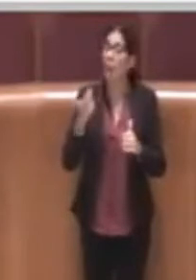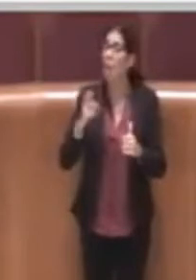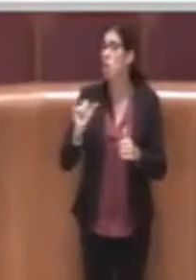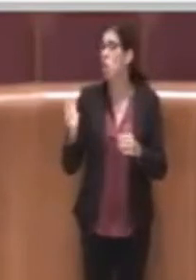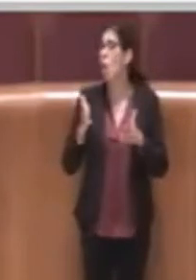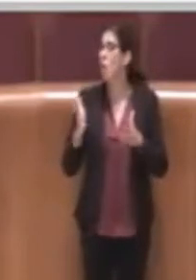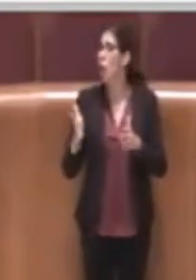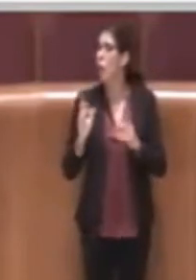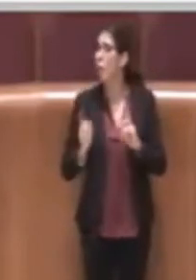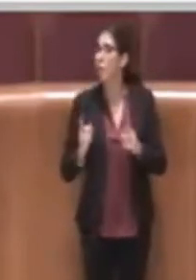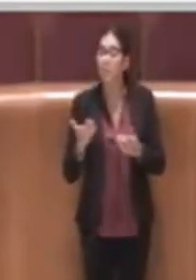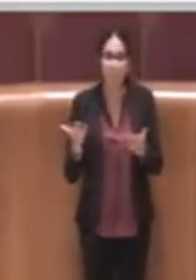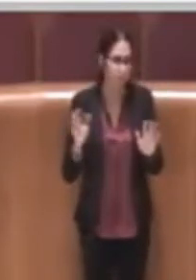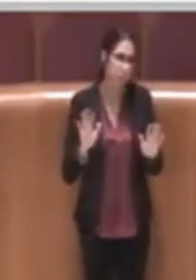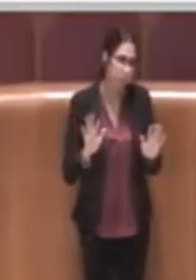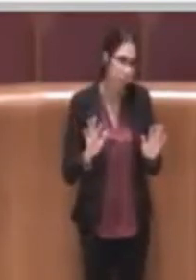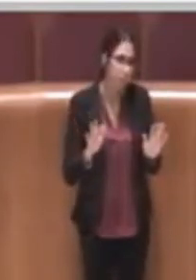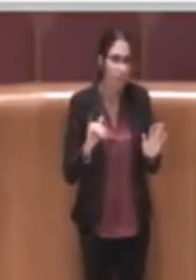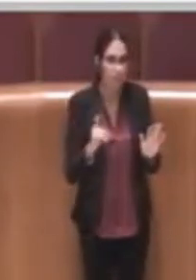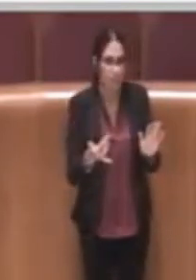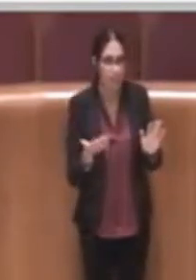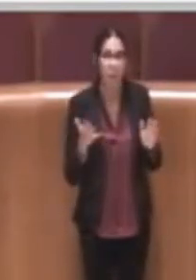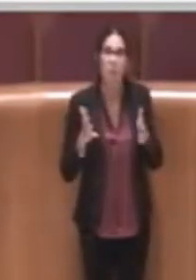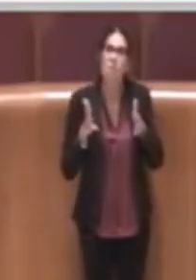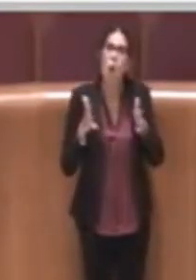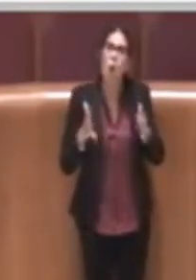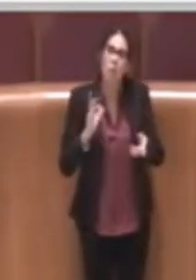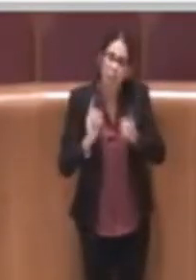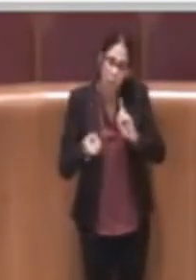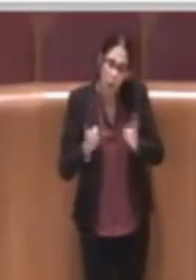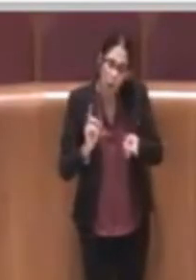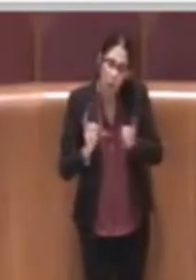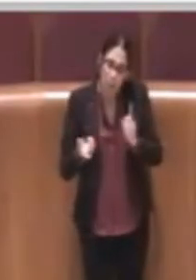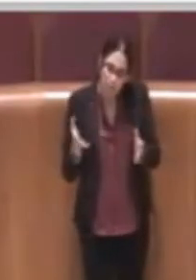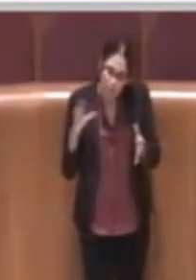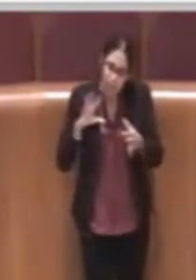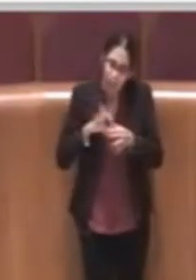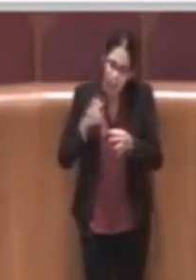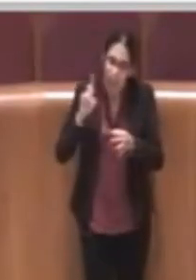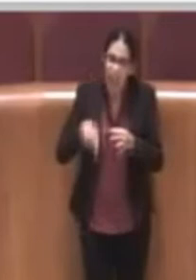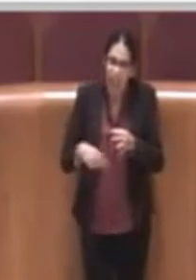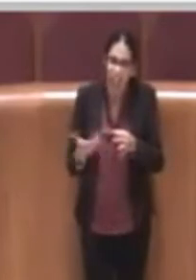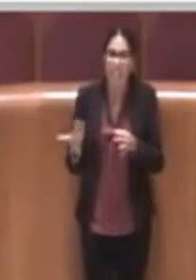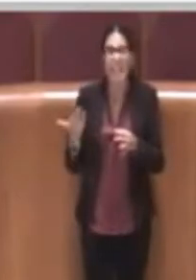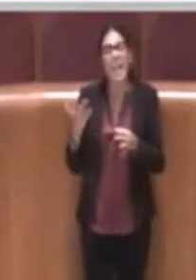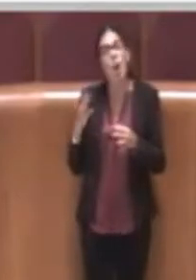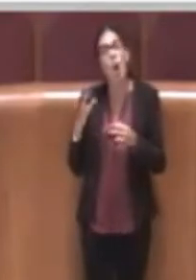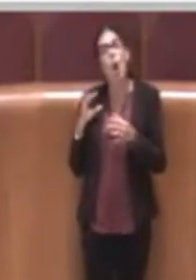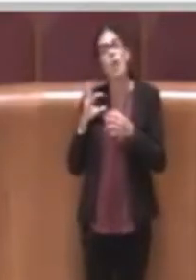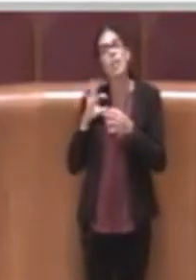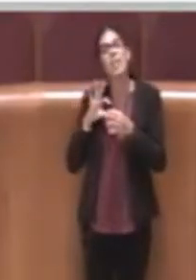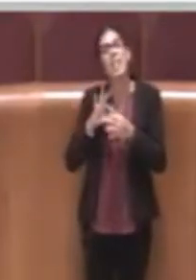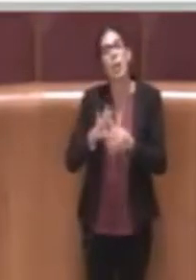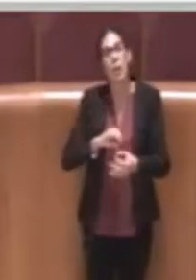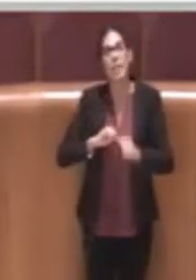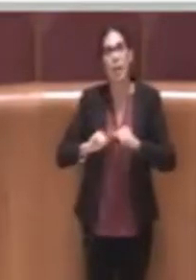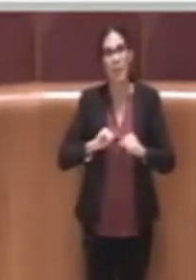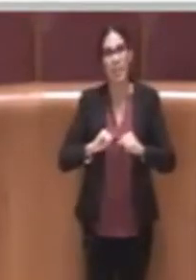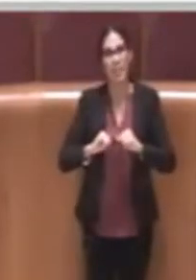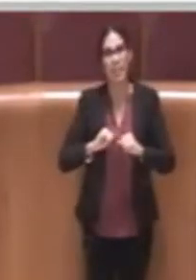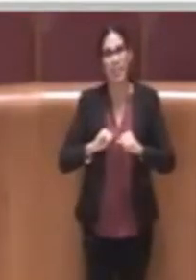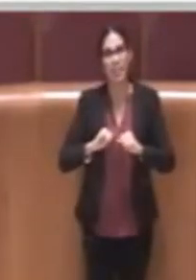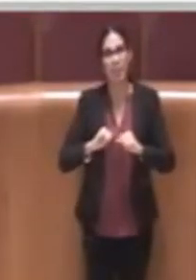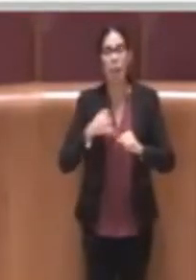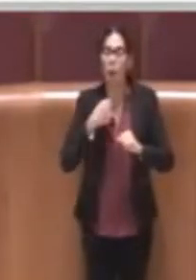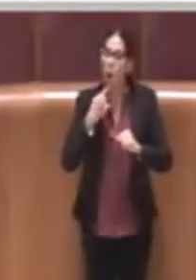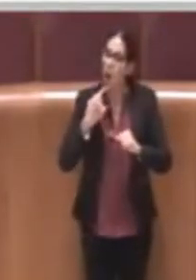politica, sì, ma la volontà politica si porta dietro anche poi delle conseguenze di carattere amministrativo e come ho detto più